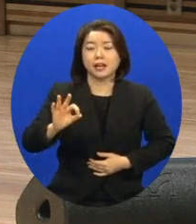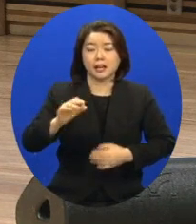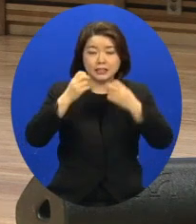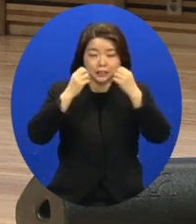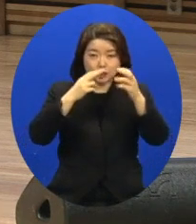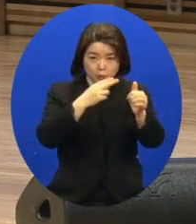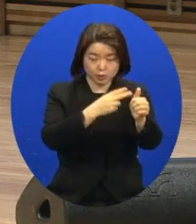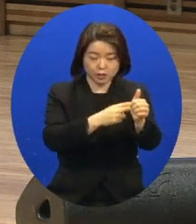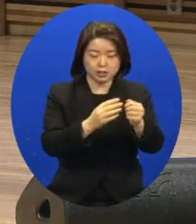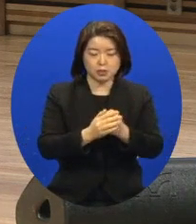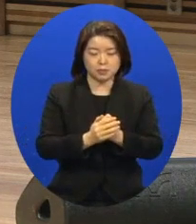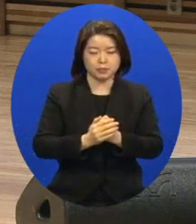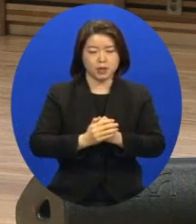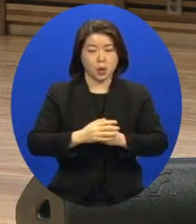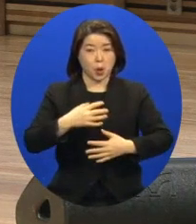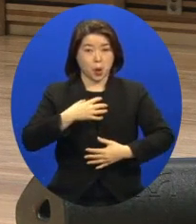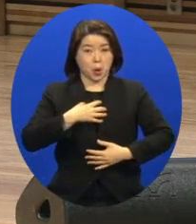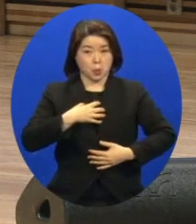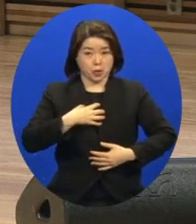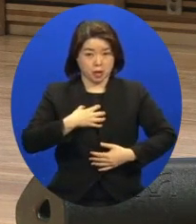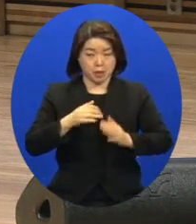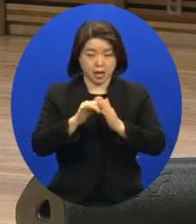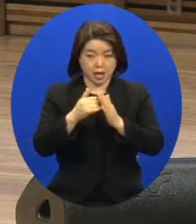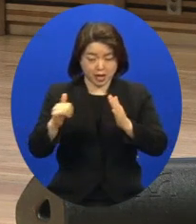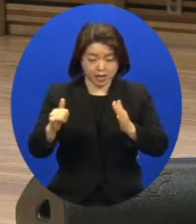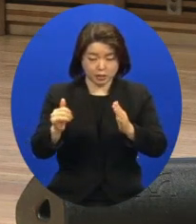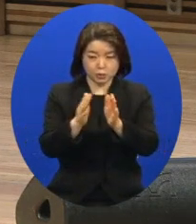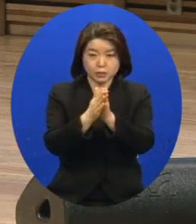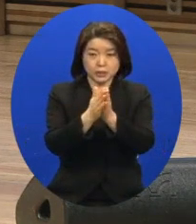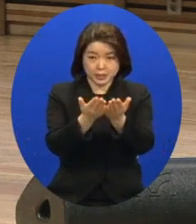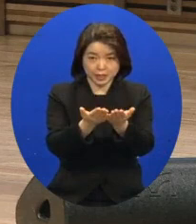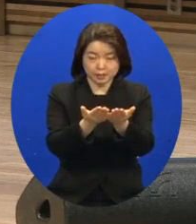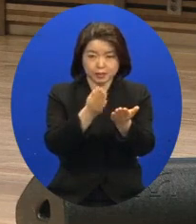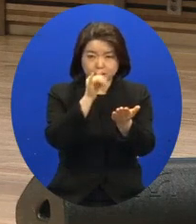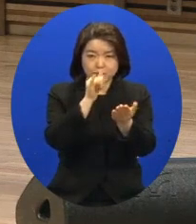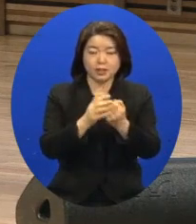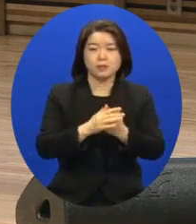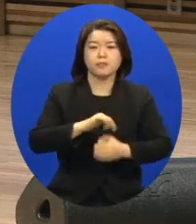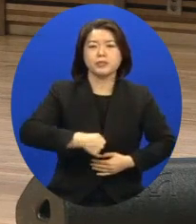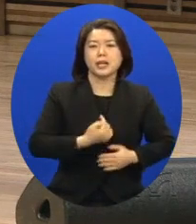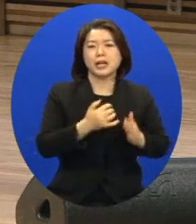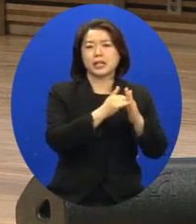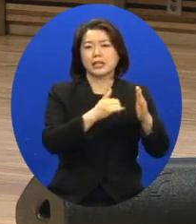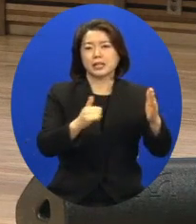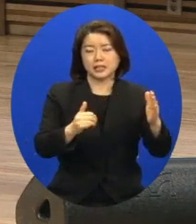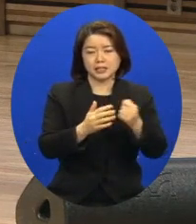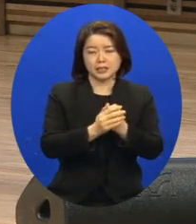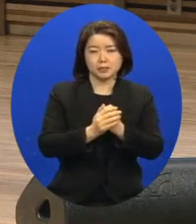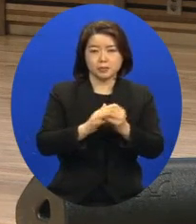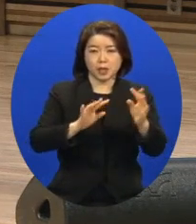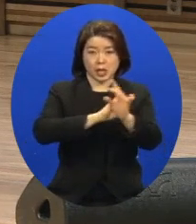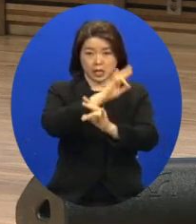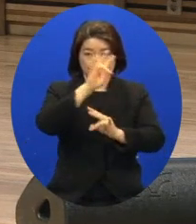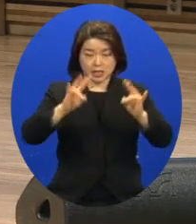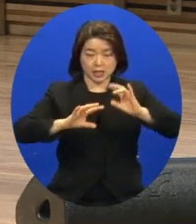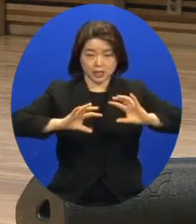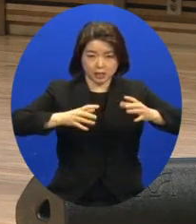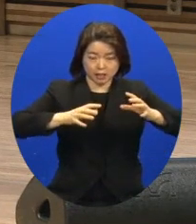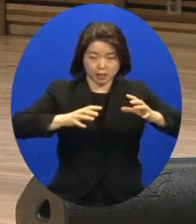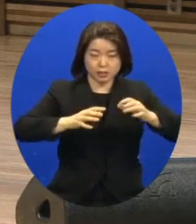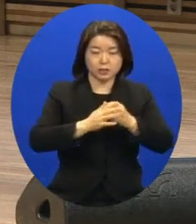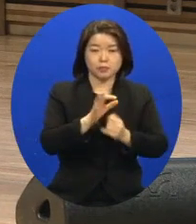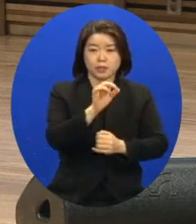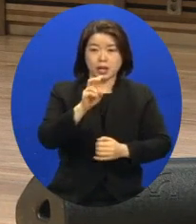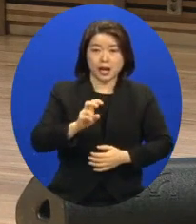가족이라 하는 책에서 본인 가족이 네덜란드 암스테르담에 있는